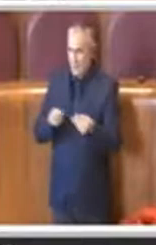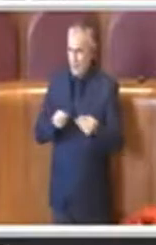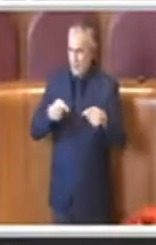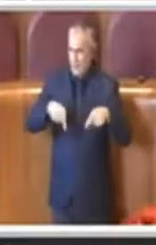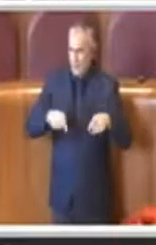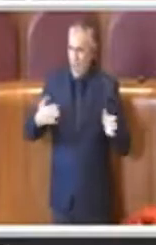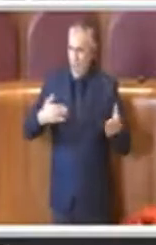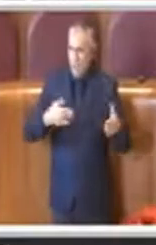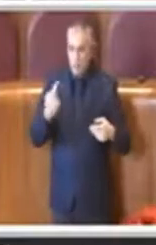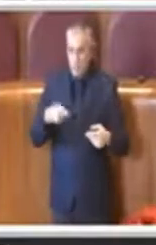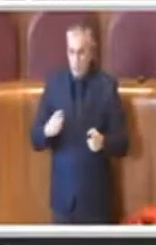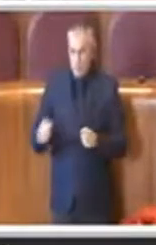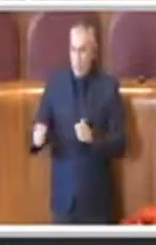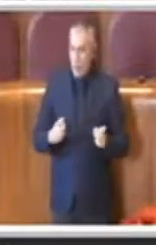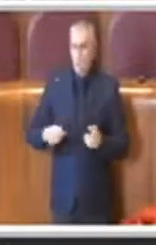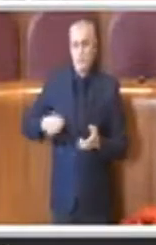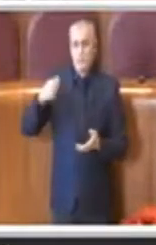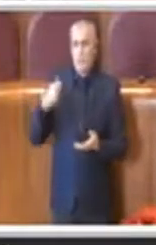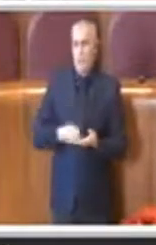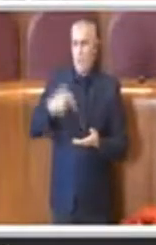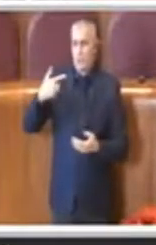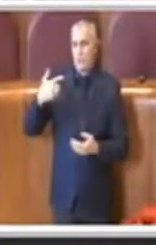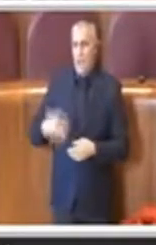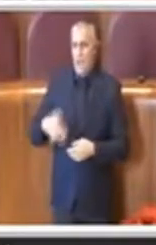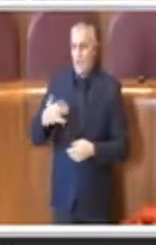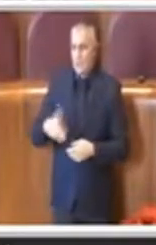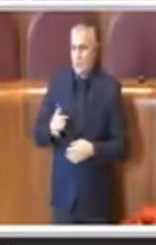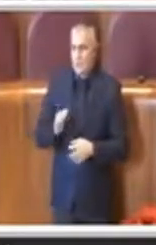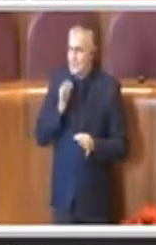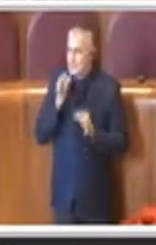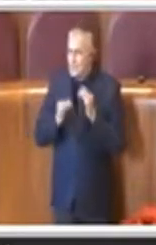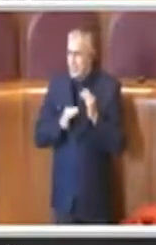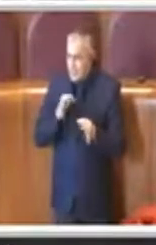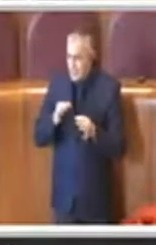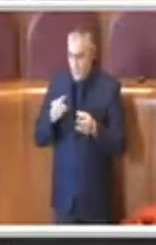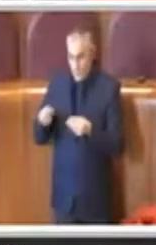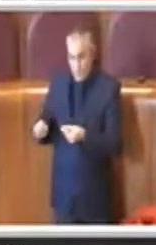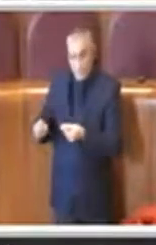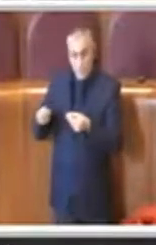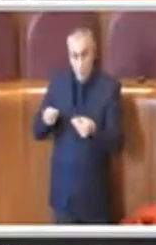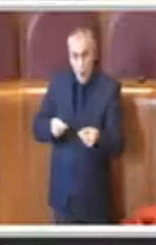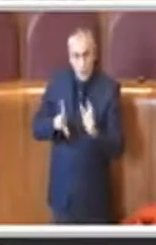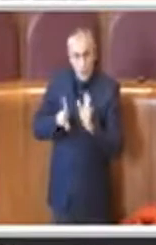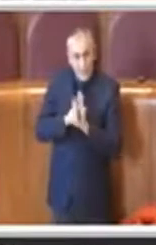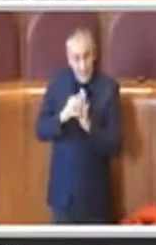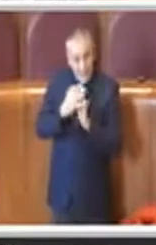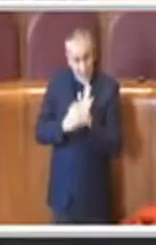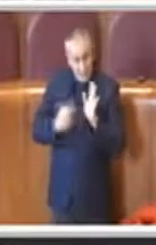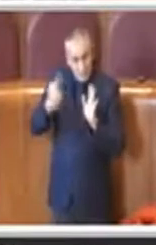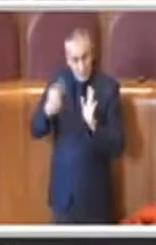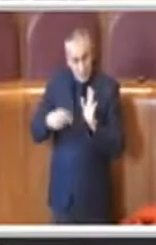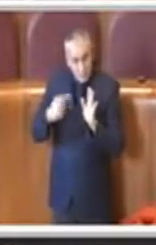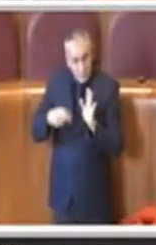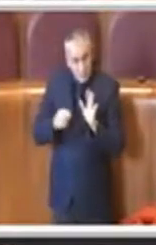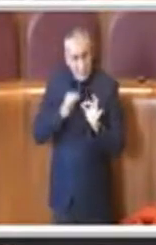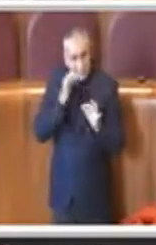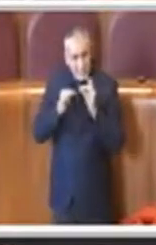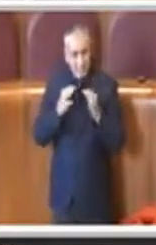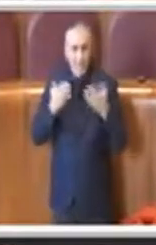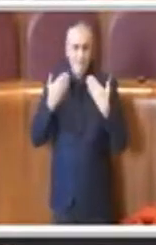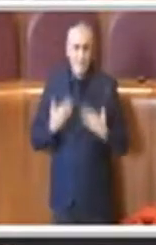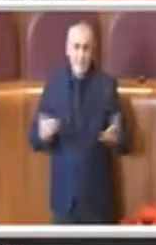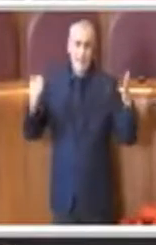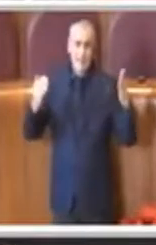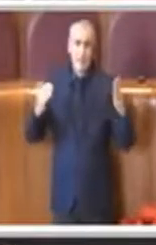momento importantissimo. Vuol dire che si è arrivati finalmente, alla conclusione di